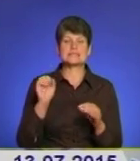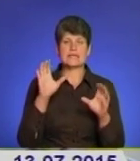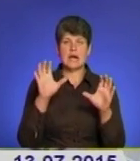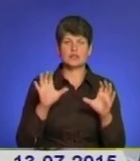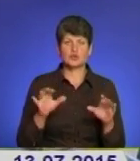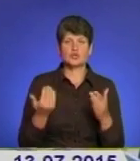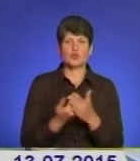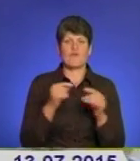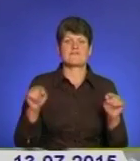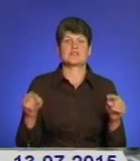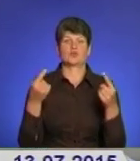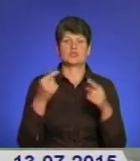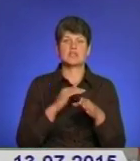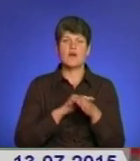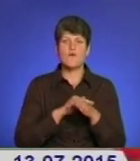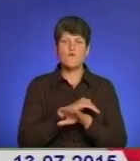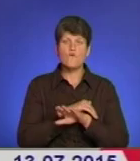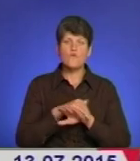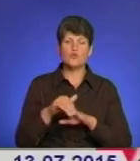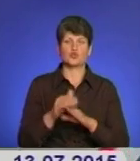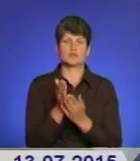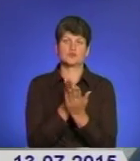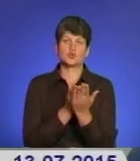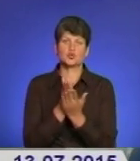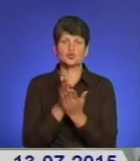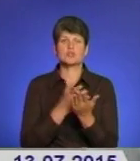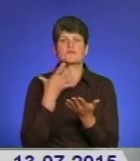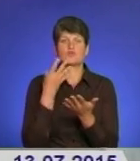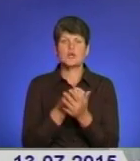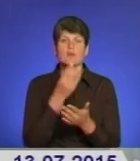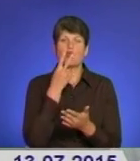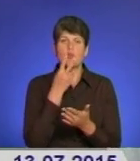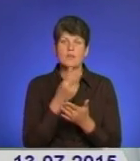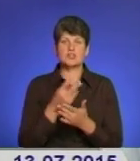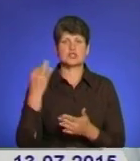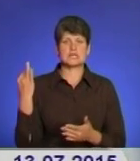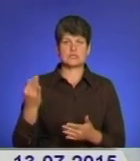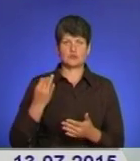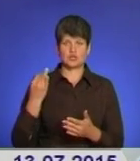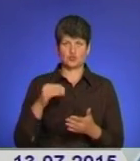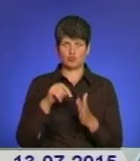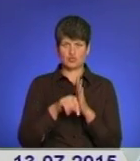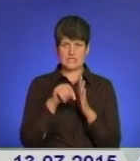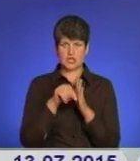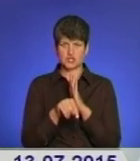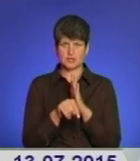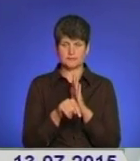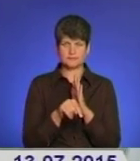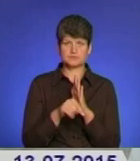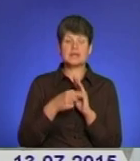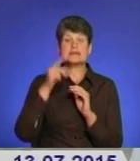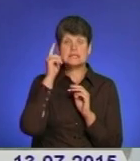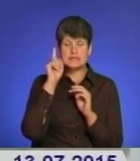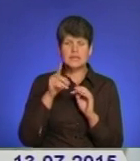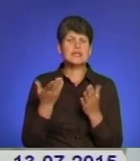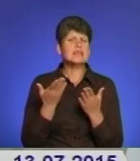в вулицях, в інфраструктурі, в своєму баченні і в значенні історичному. Тому що, знаєте, як